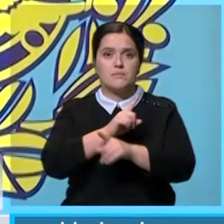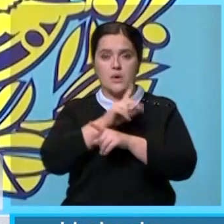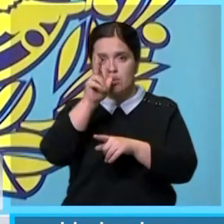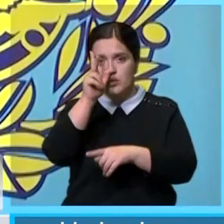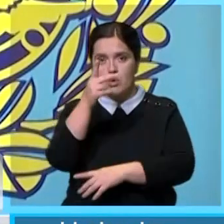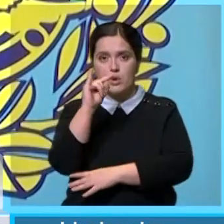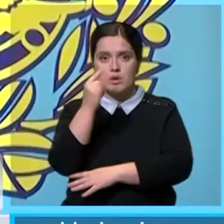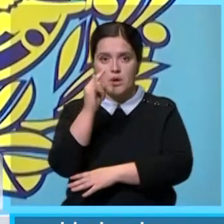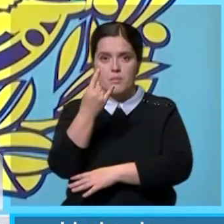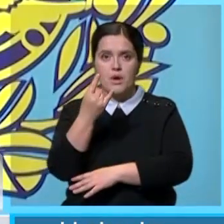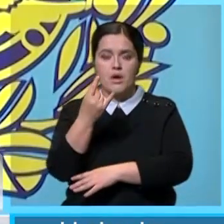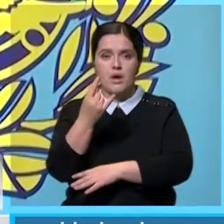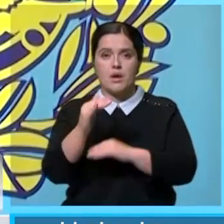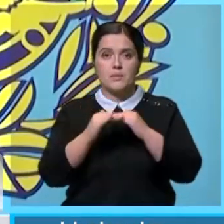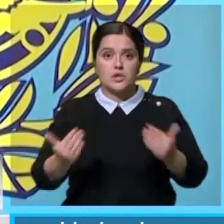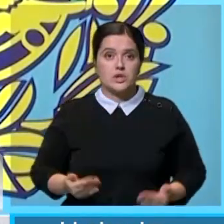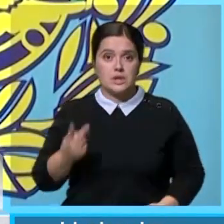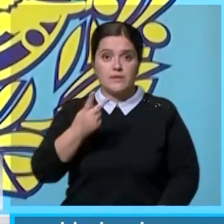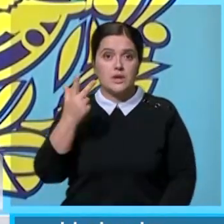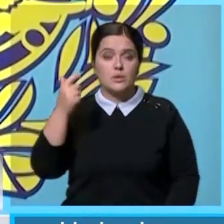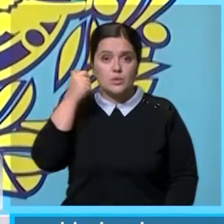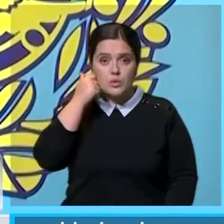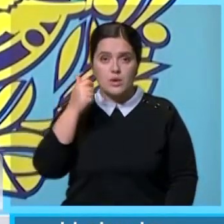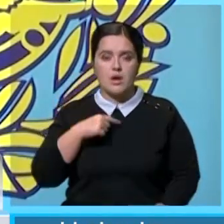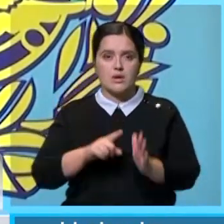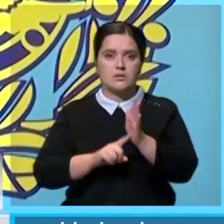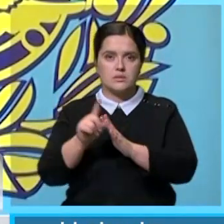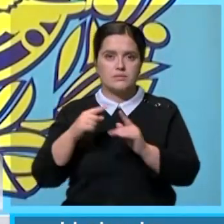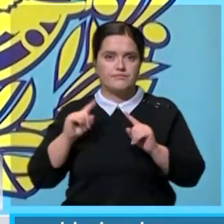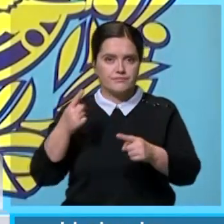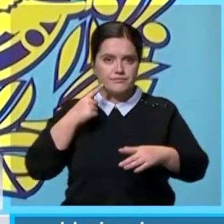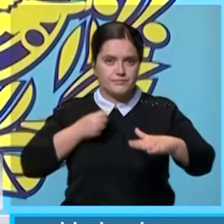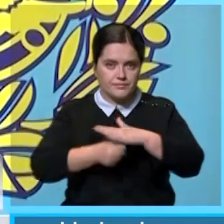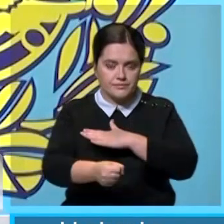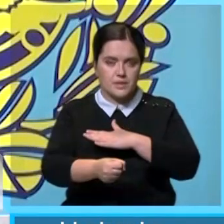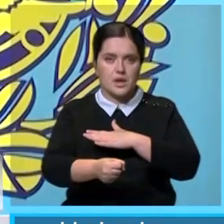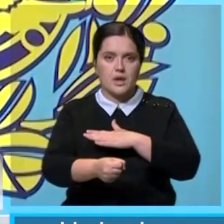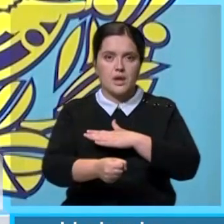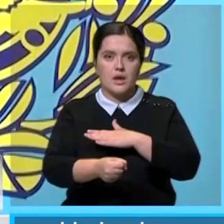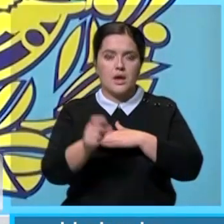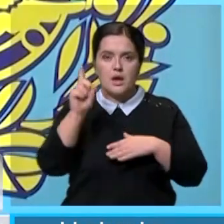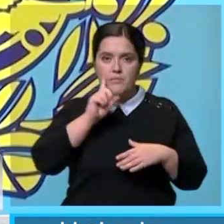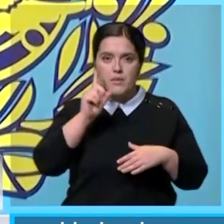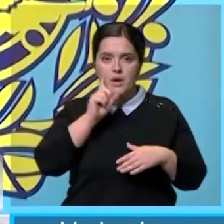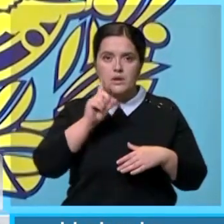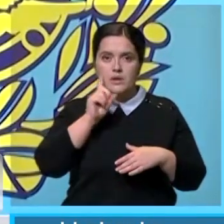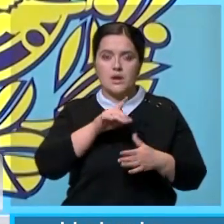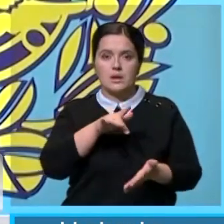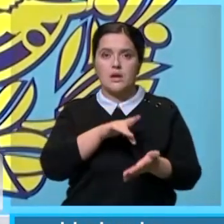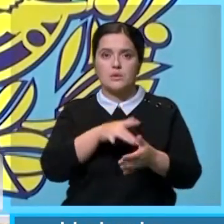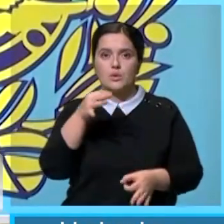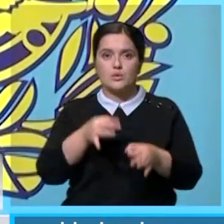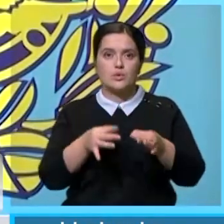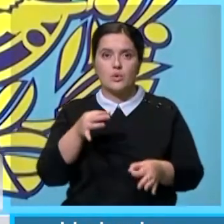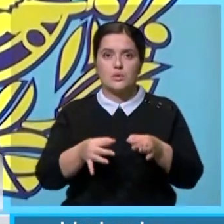была задержана местная жительница, ей 23 года. Вначале мы ее задержали и поместили под стражу в изолятор временного содержания. Однако городской суд